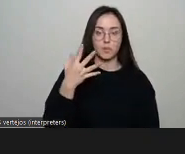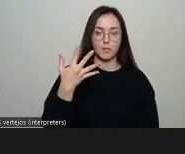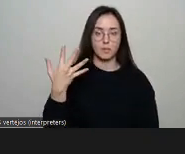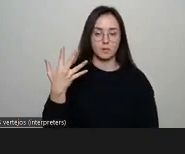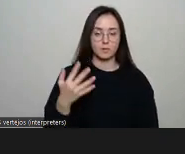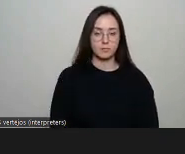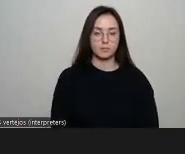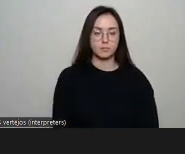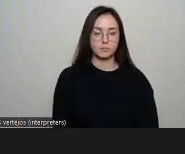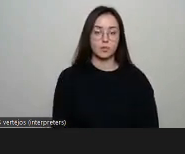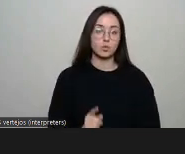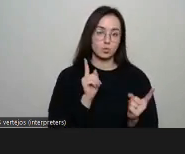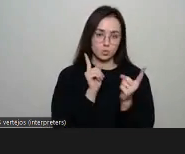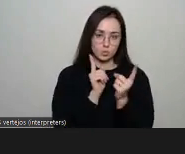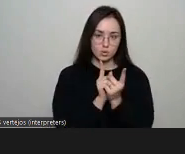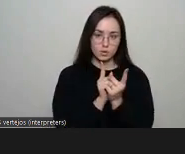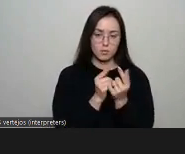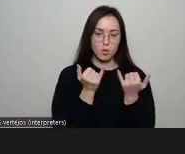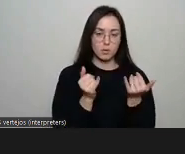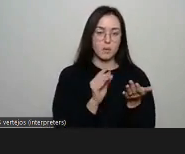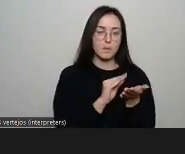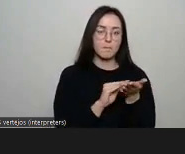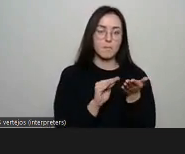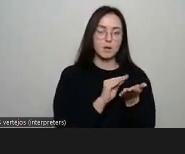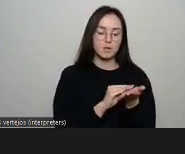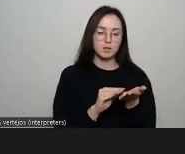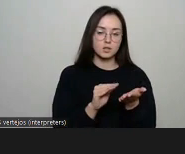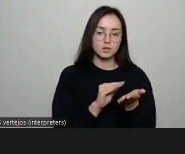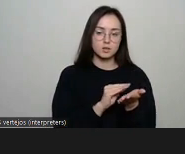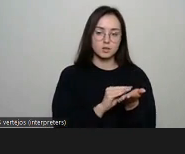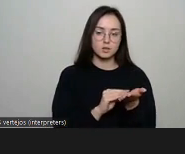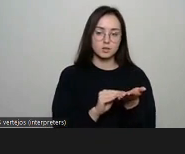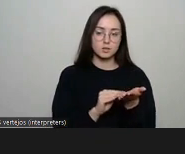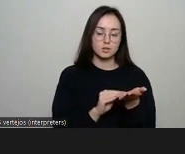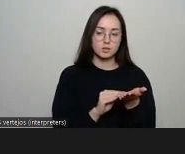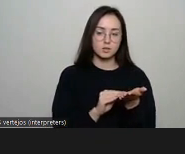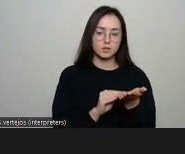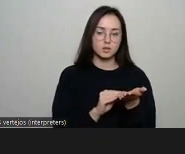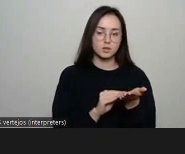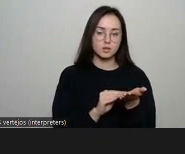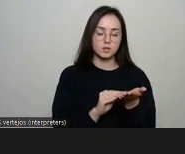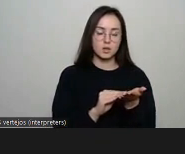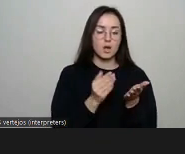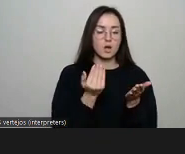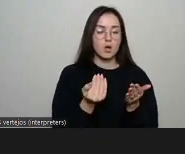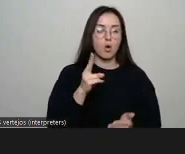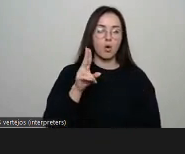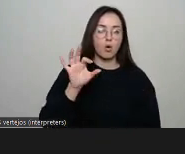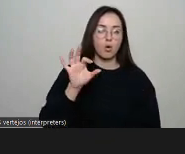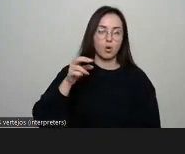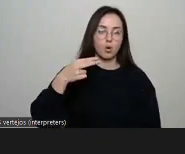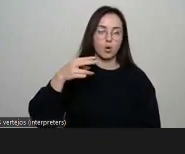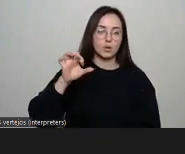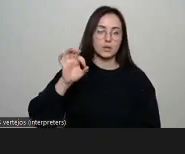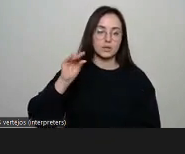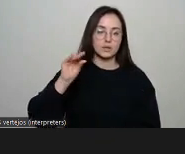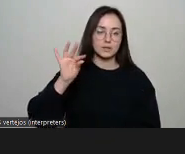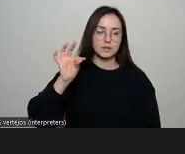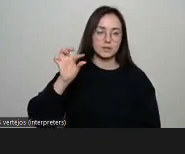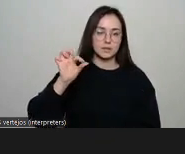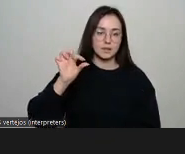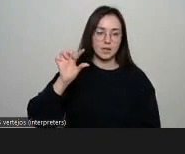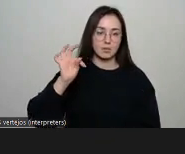Ir susitiksime. O parašyta yra taip, darni koncepto progresija, ji mums reiškia, kai